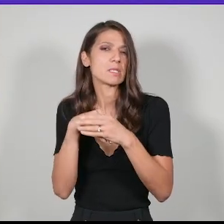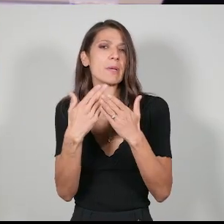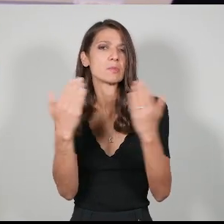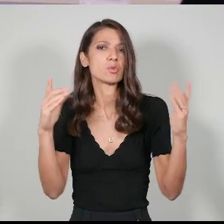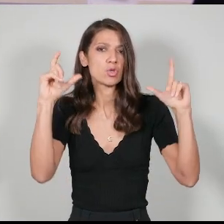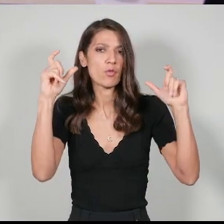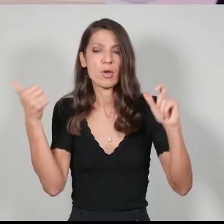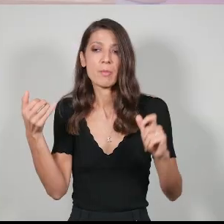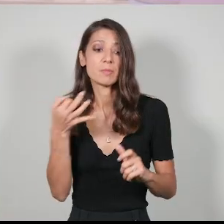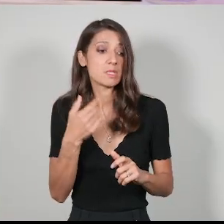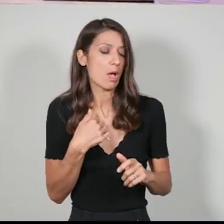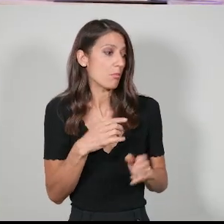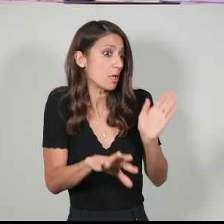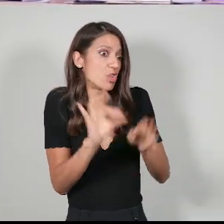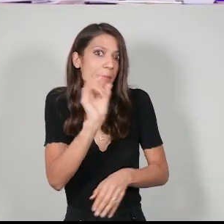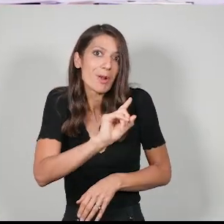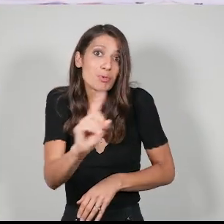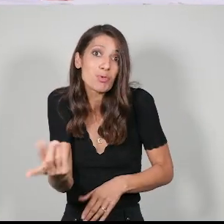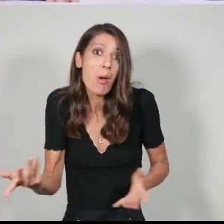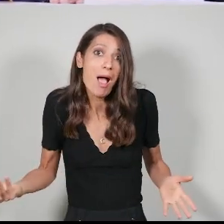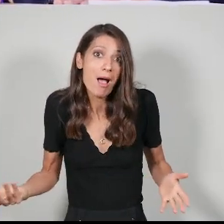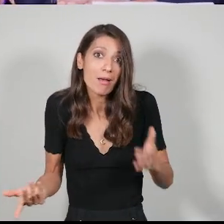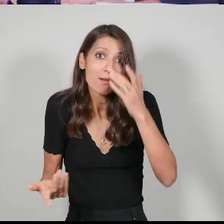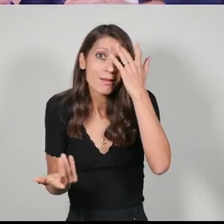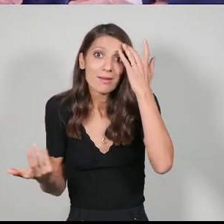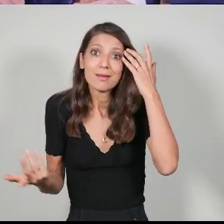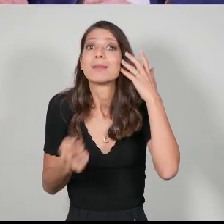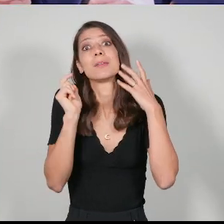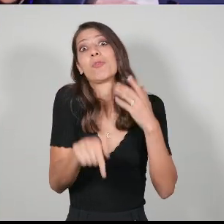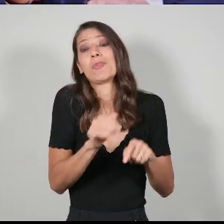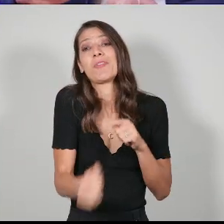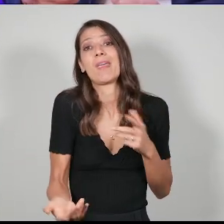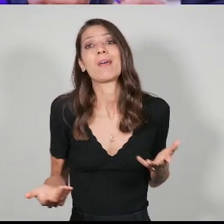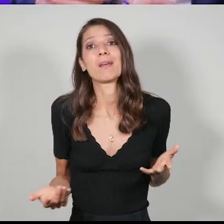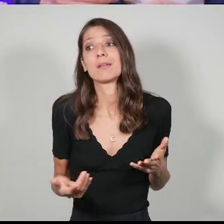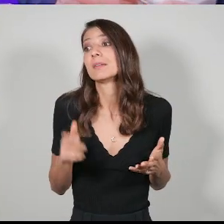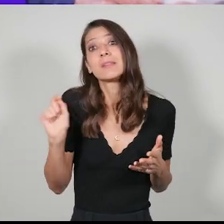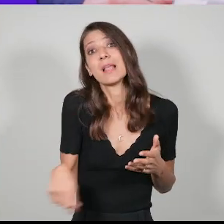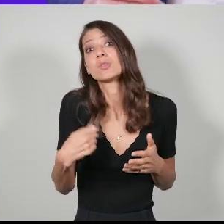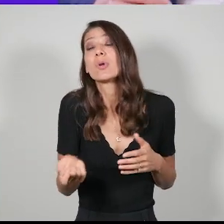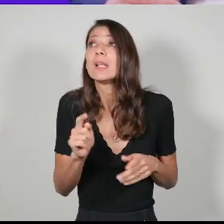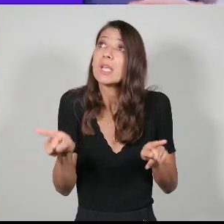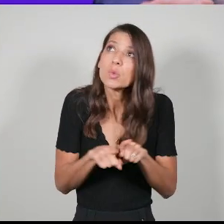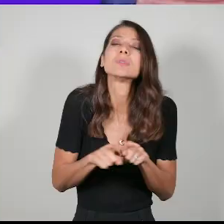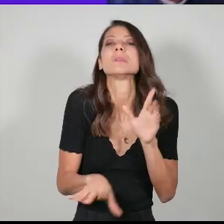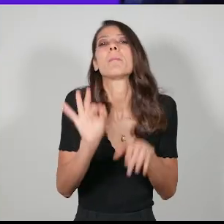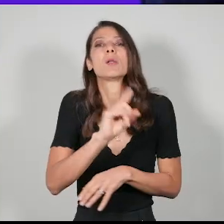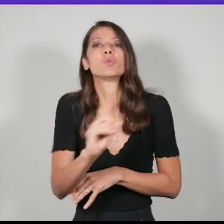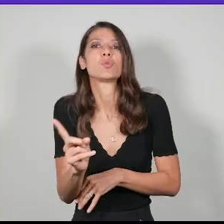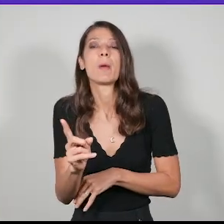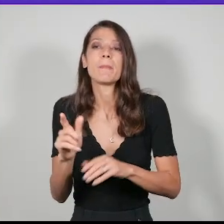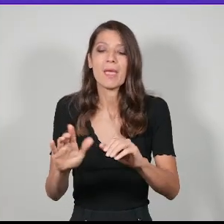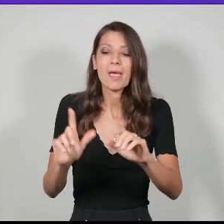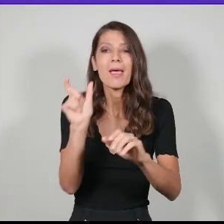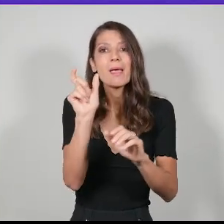je n'ai pas le choix non plus de toute façon ». Et donc c'est naturel et d'ailleurs ce terme d'aidant